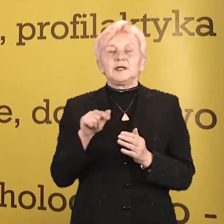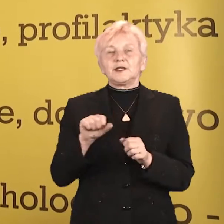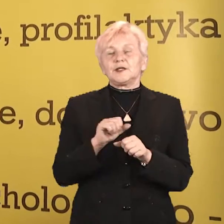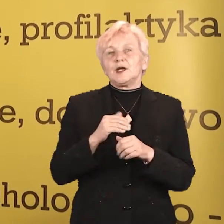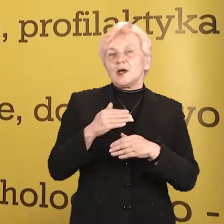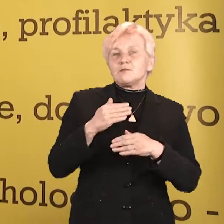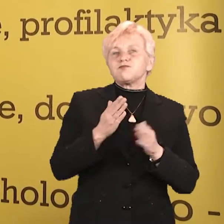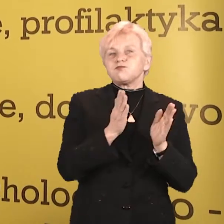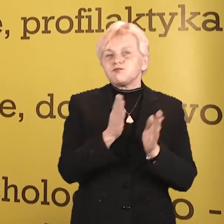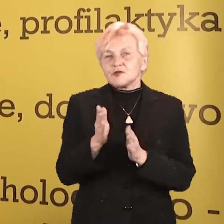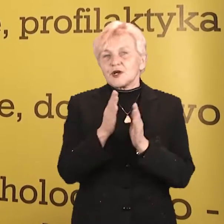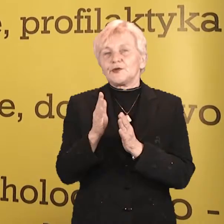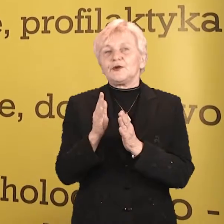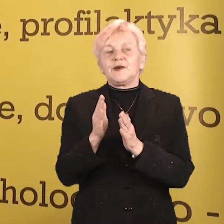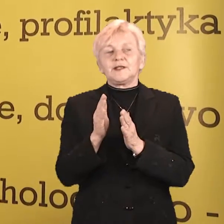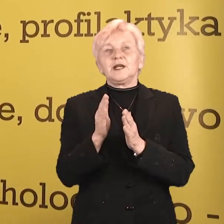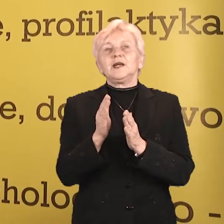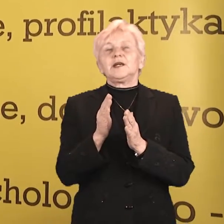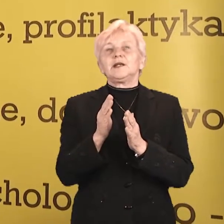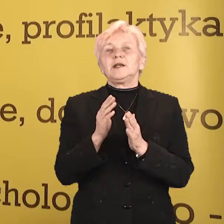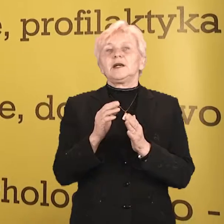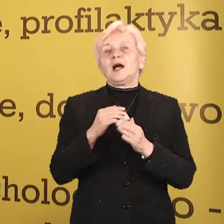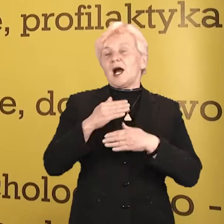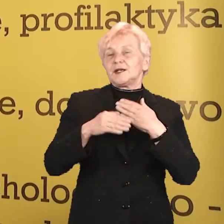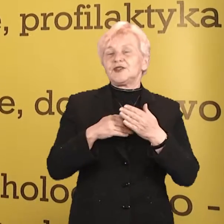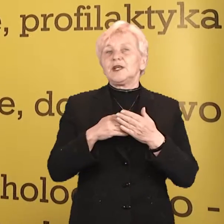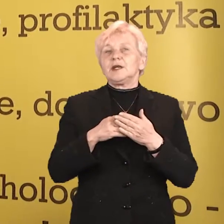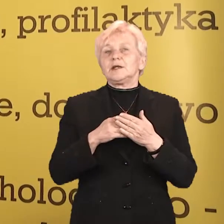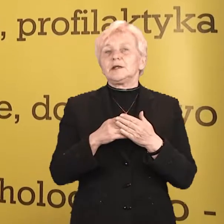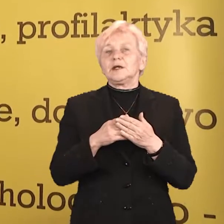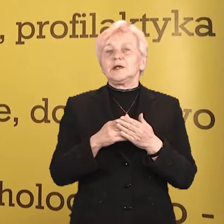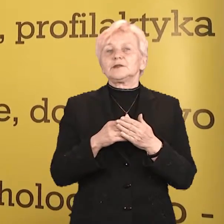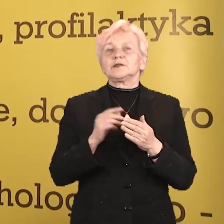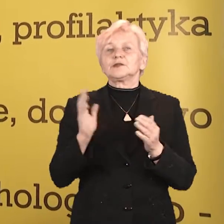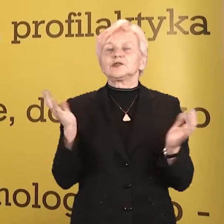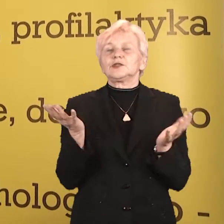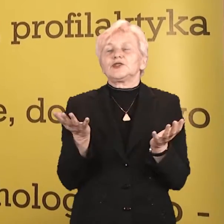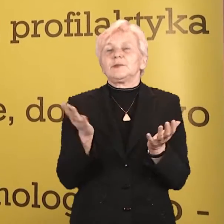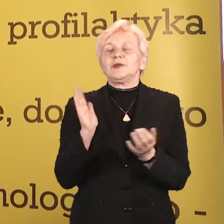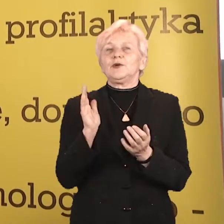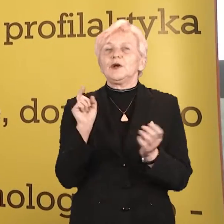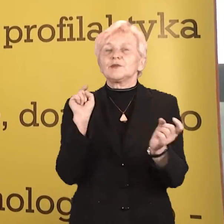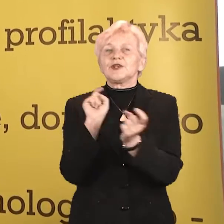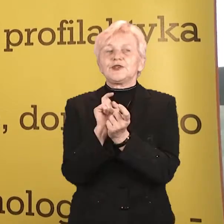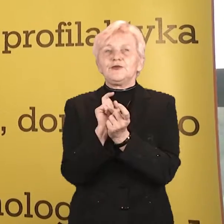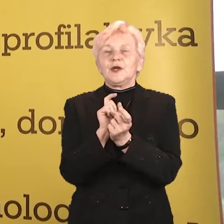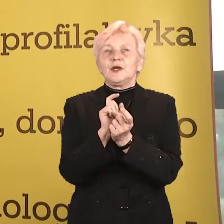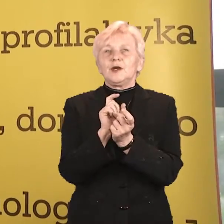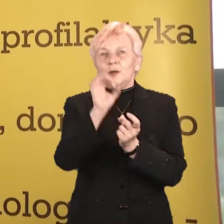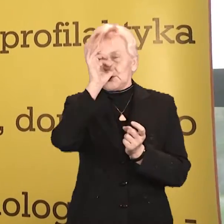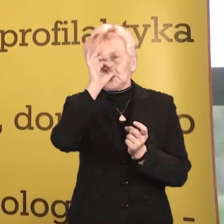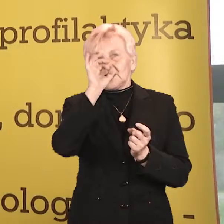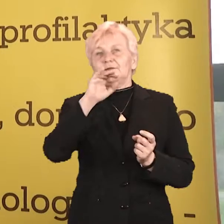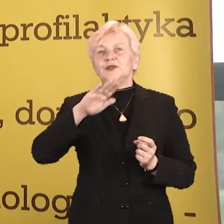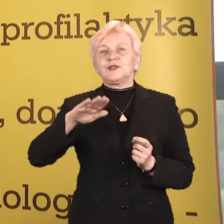akcji edukacyjnej dotyczącej zapobieganiu pornografii dziecięcej i w kolejnym roku chodzi o to, żeby ograniczyć